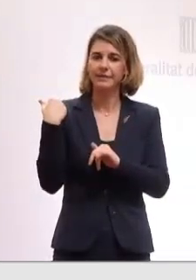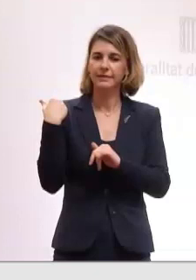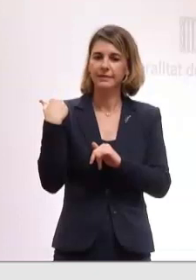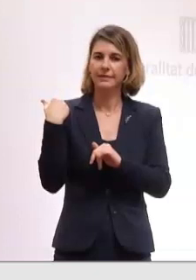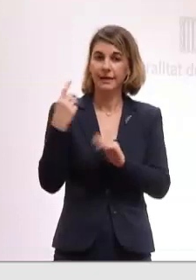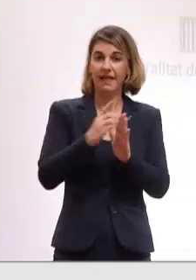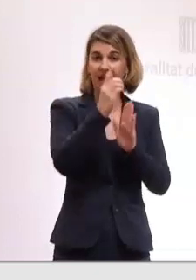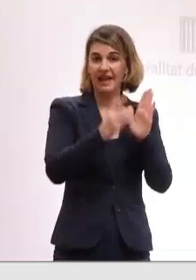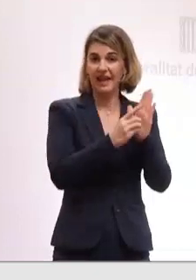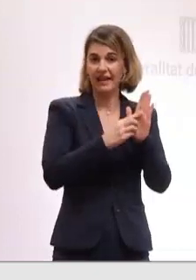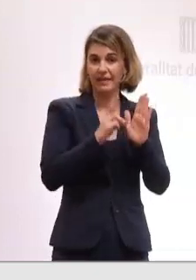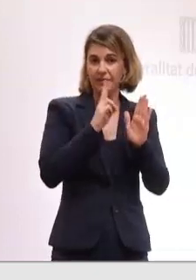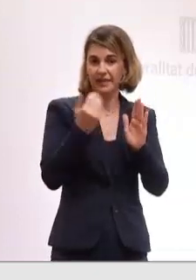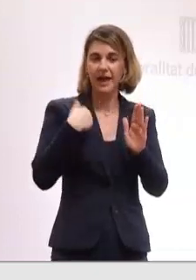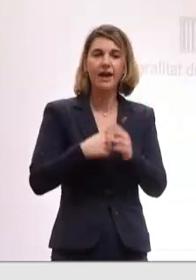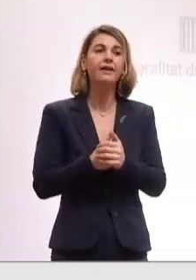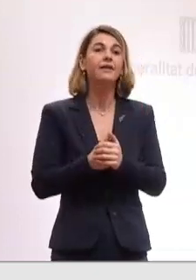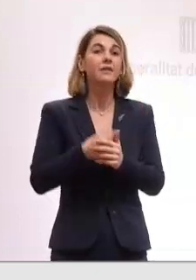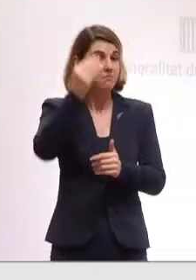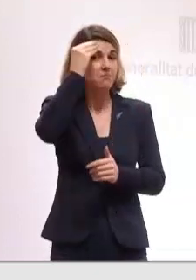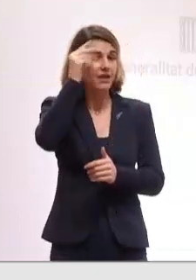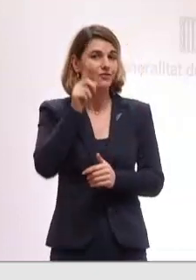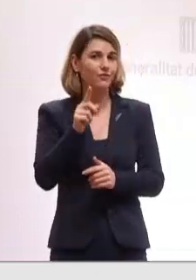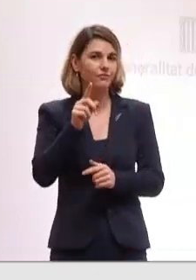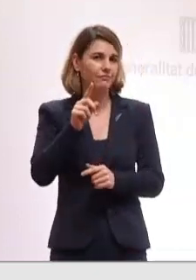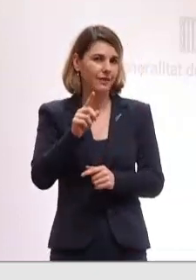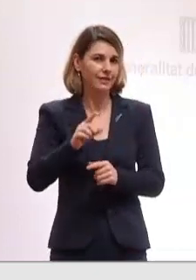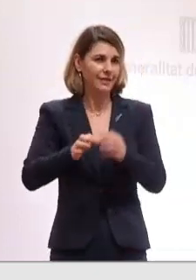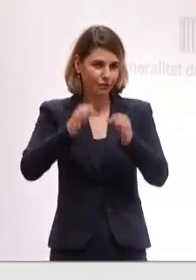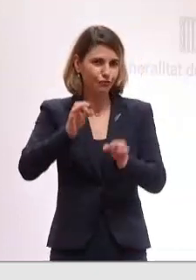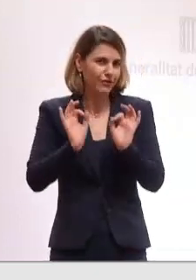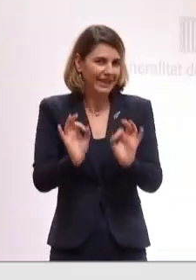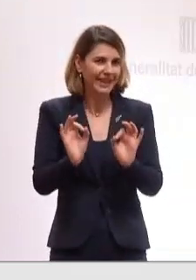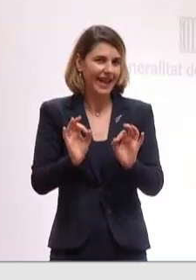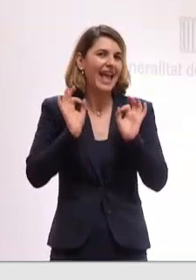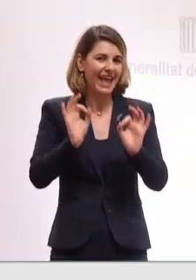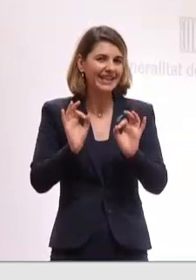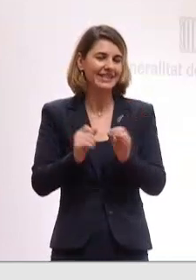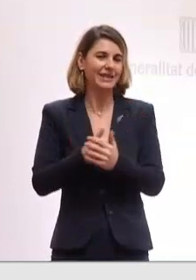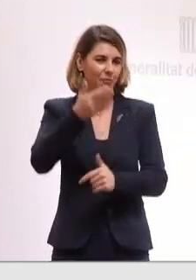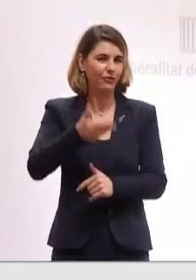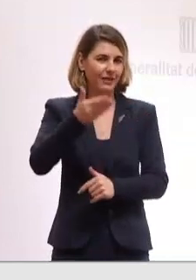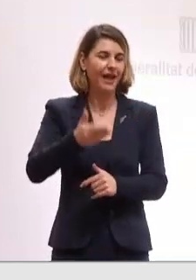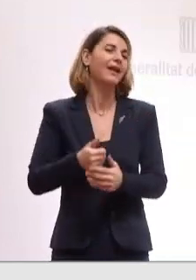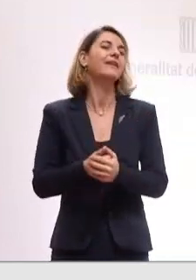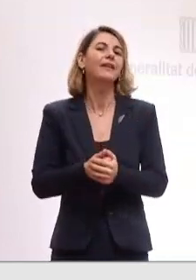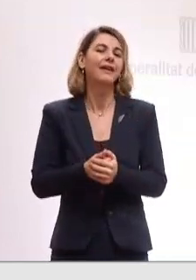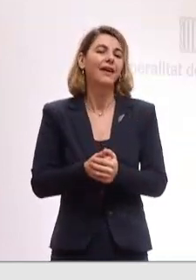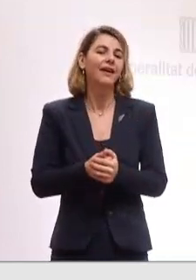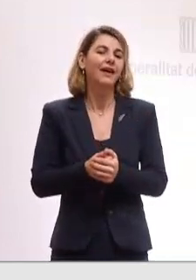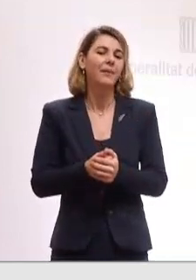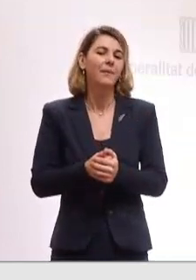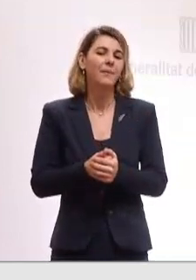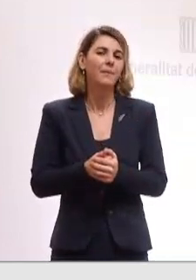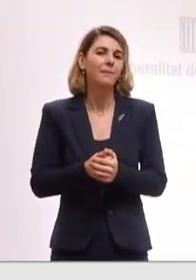en el decret, i penso que és de justícia, i perdonin la referència, que l'obra de